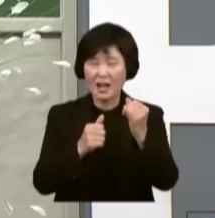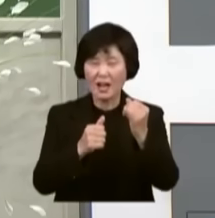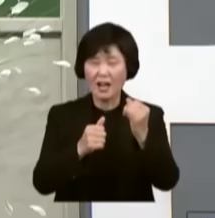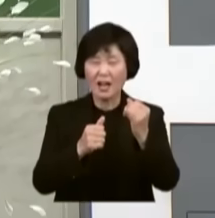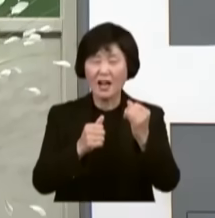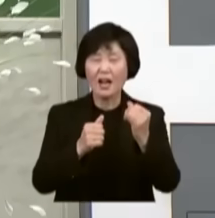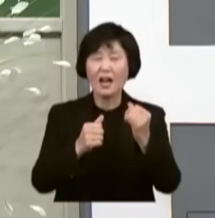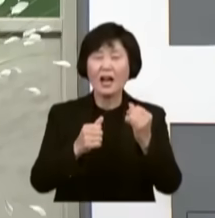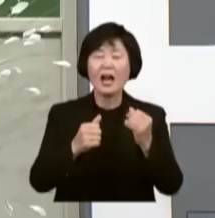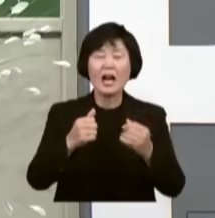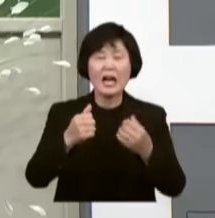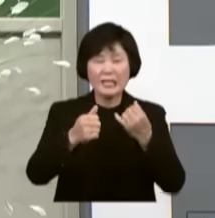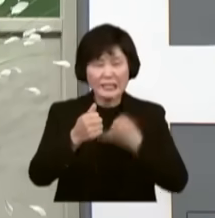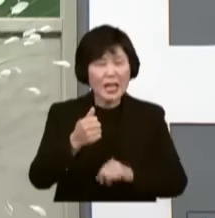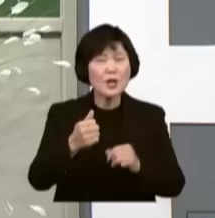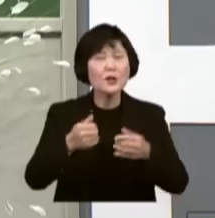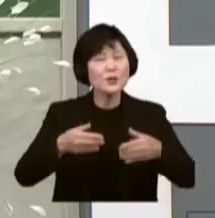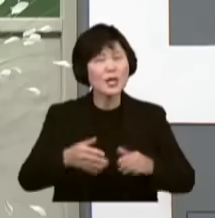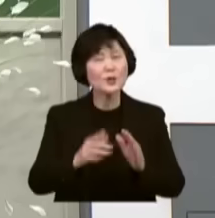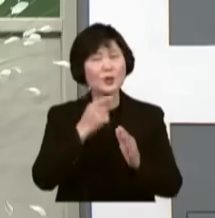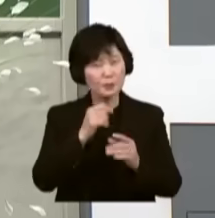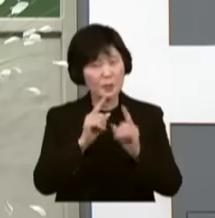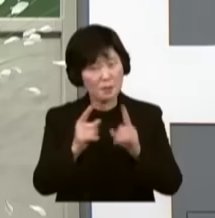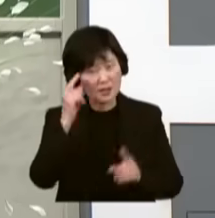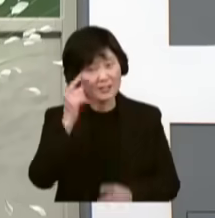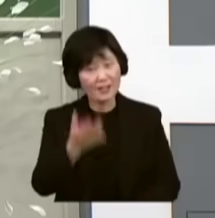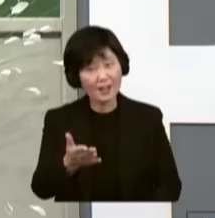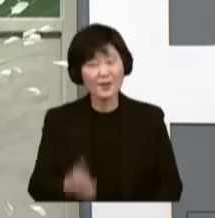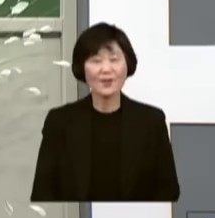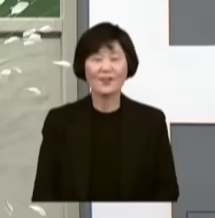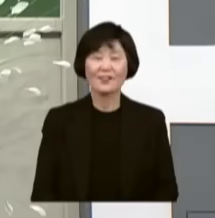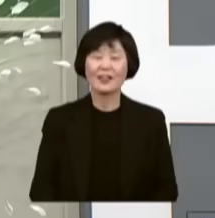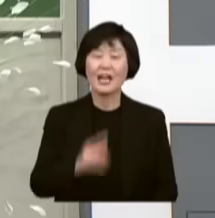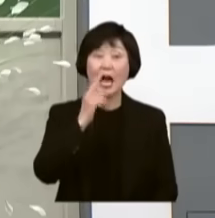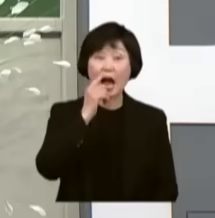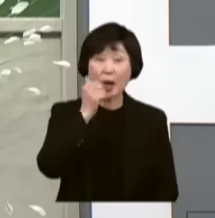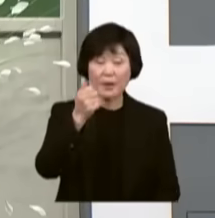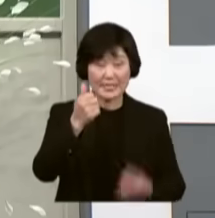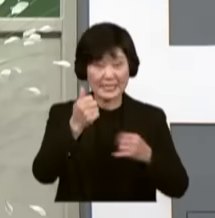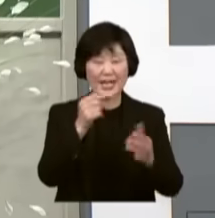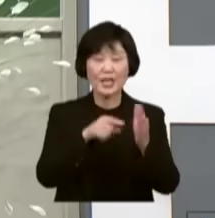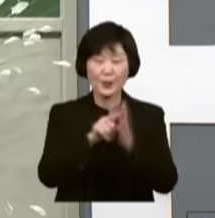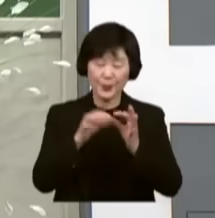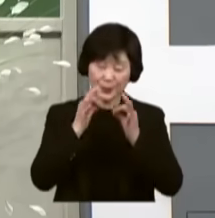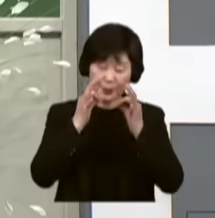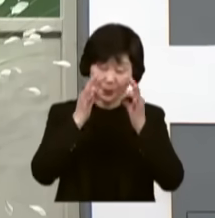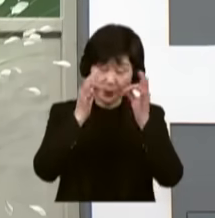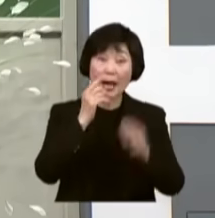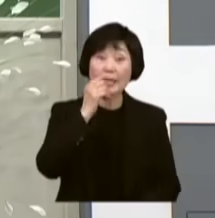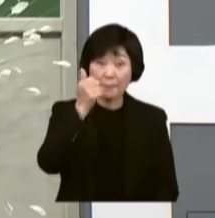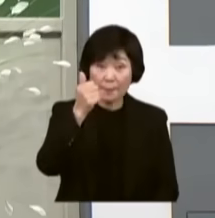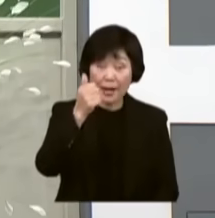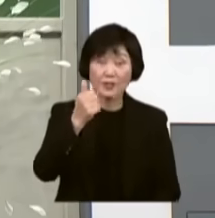오늘 아니 근데 또 잘하시잖아. 그러니까 아빠는 정말 우리 수민이를 위해서 최선을 다하는 아빠시고 또 수민이는 아빠를 위해서